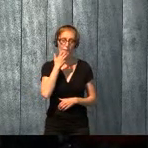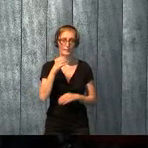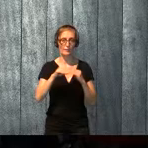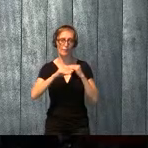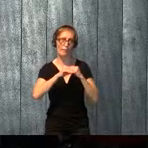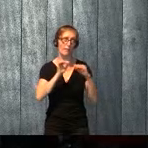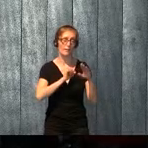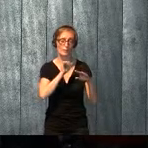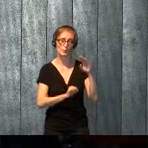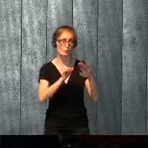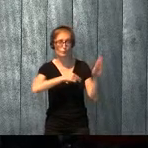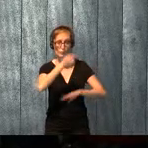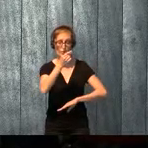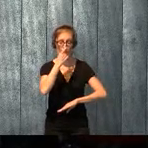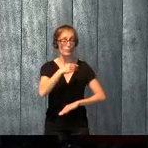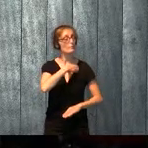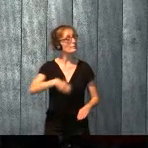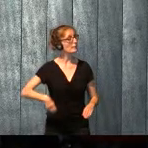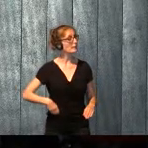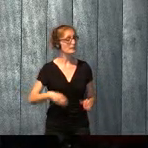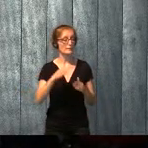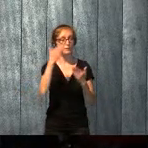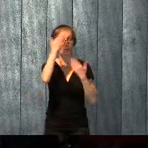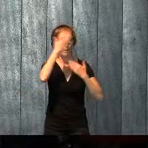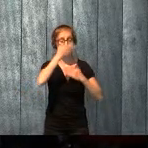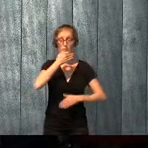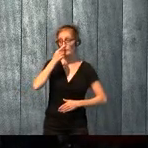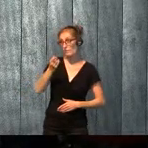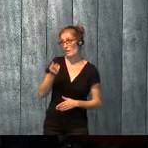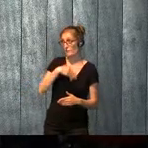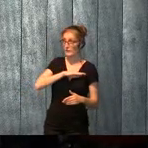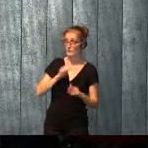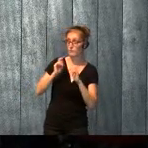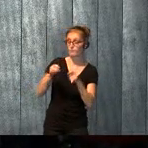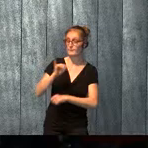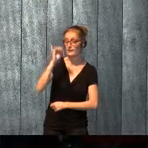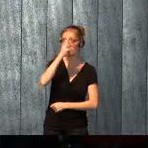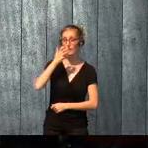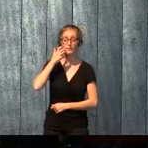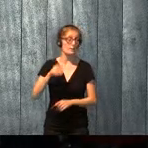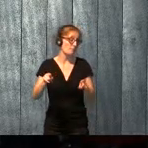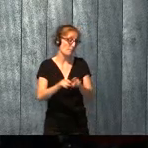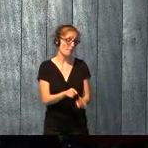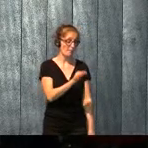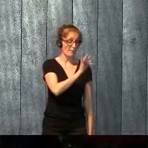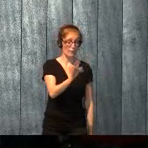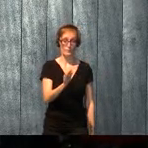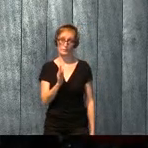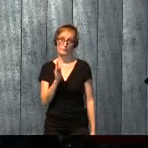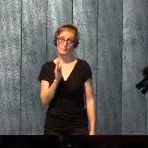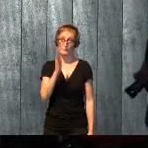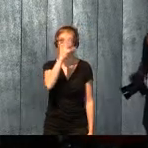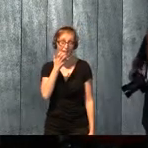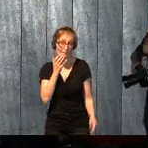nord-africains. Le ministre marocain a dit que l'avenir du Maroc était à l'Afrique. Je dis souvent que la France et l'Afrique, l'Europe et l'Afrique